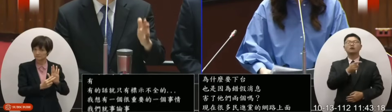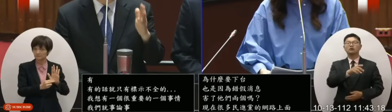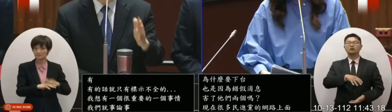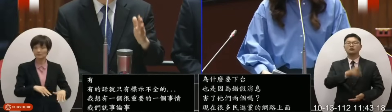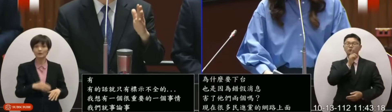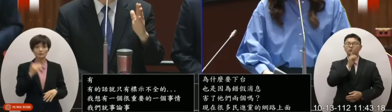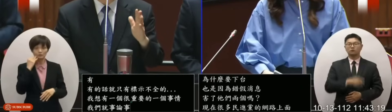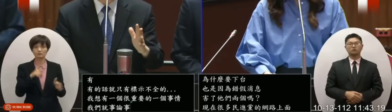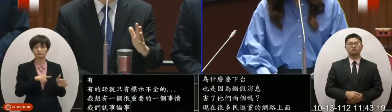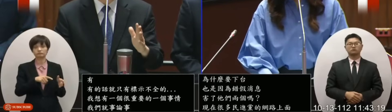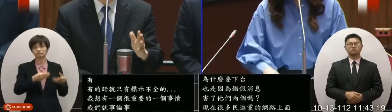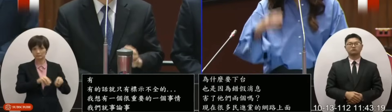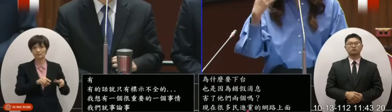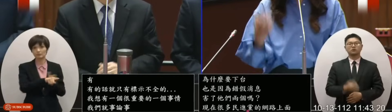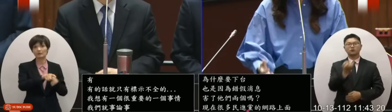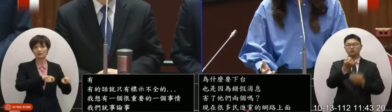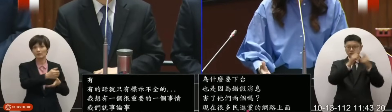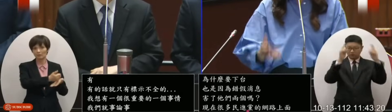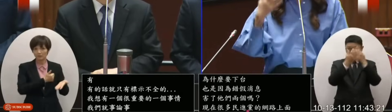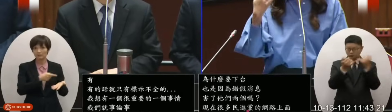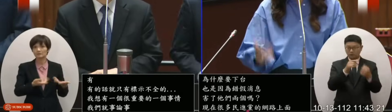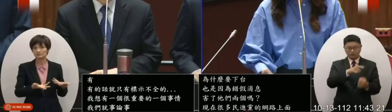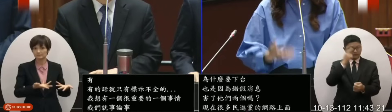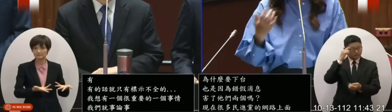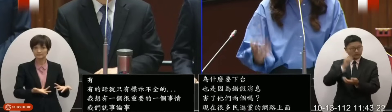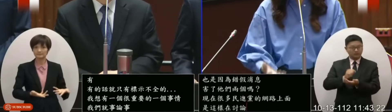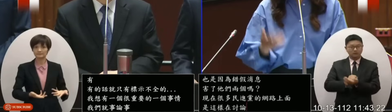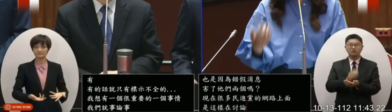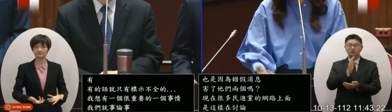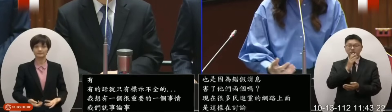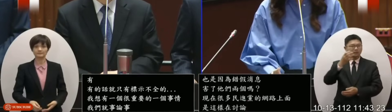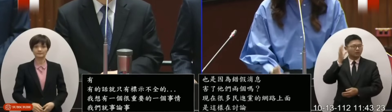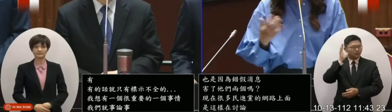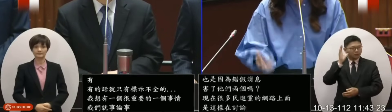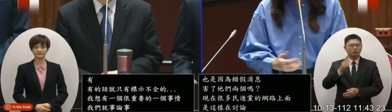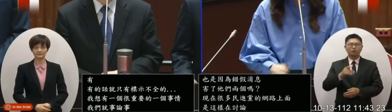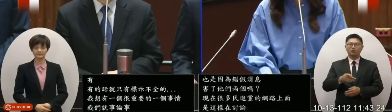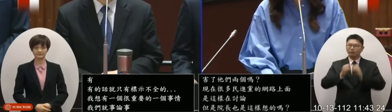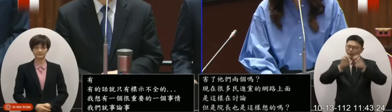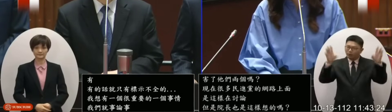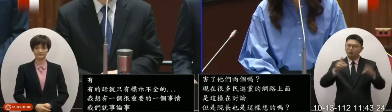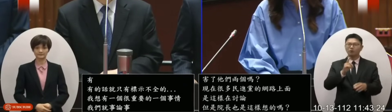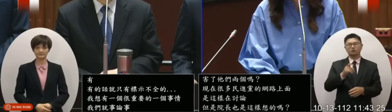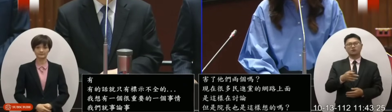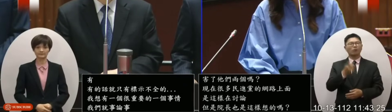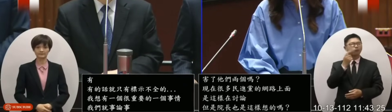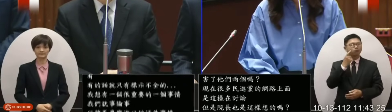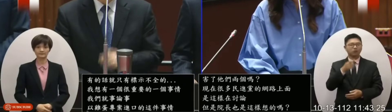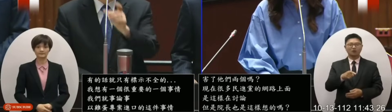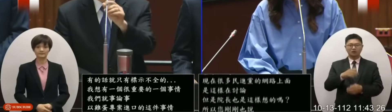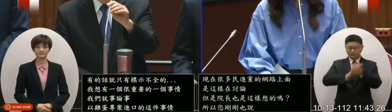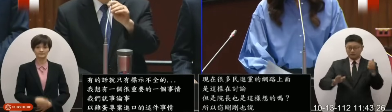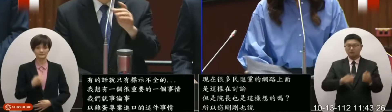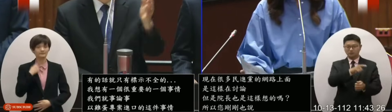鸡蛋专案进口的这件事情， 女大学生的印象是因为很多媒体的错假消息导致他对民进党的误会了。